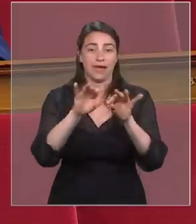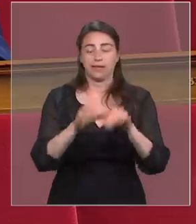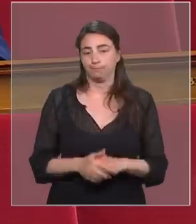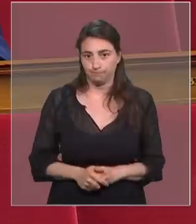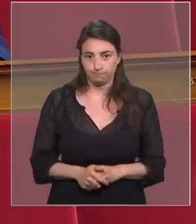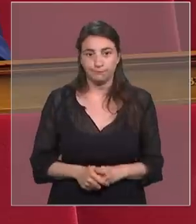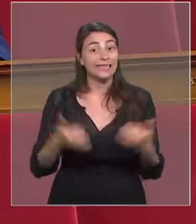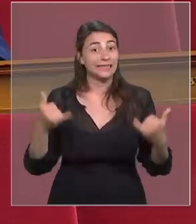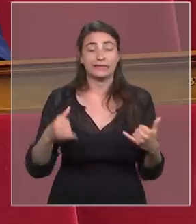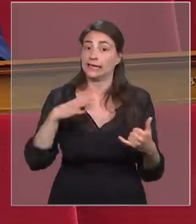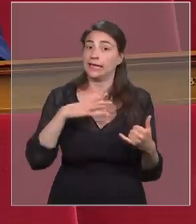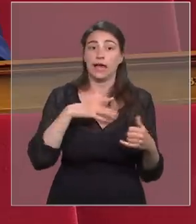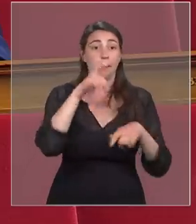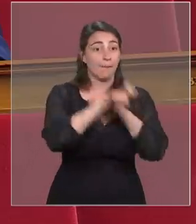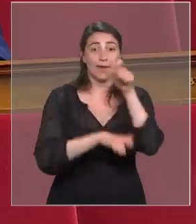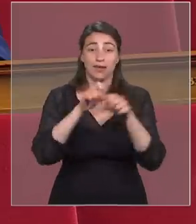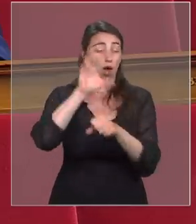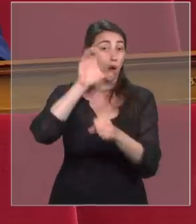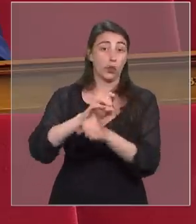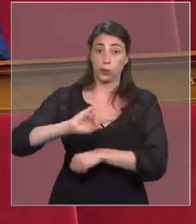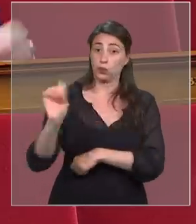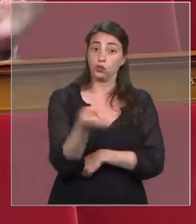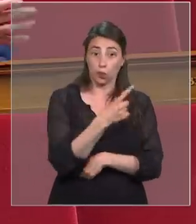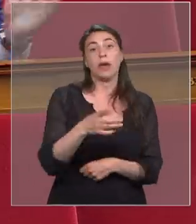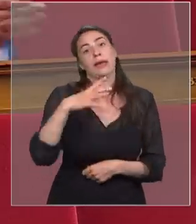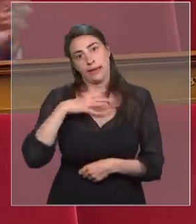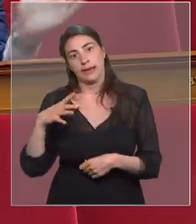tout et ceux qui sont au travail pour l'intérêt de nos concitoyens.